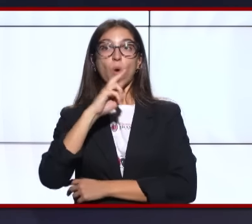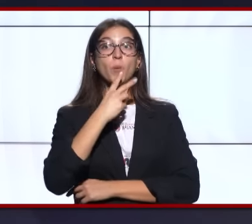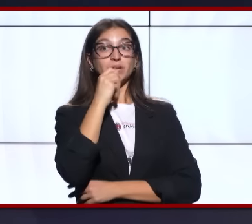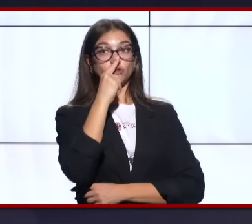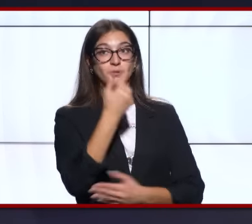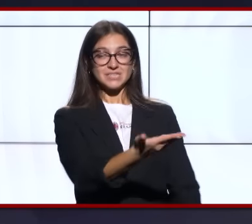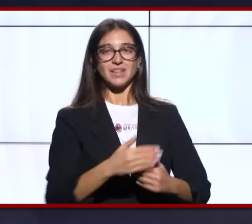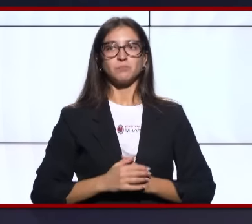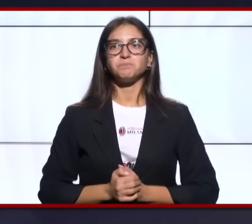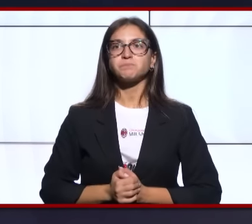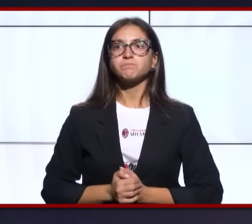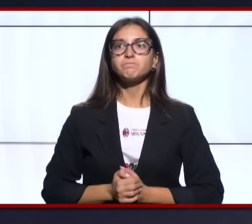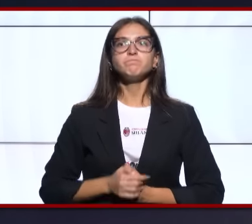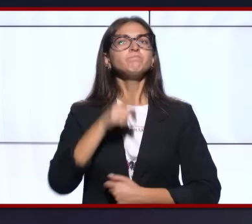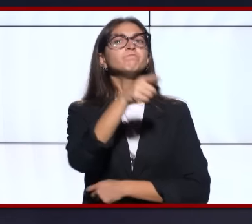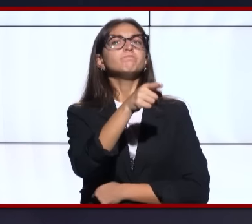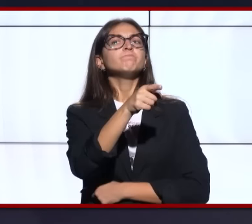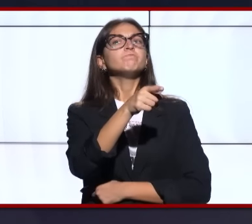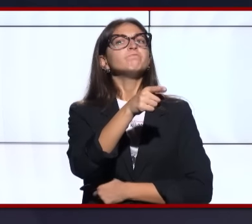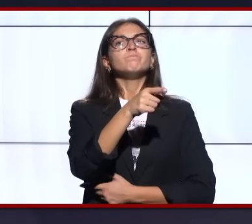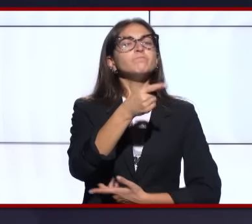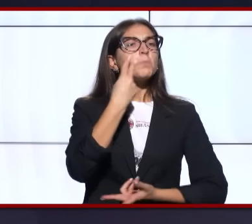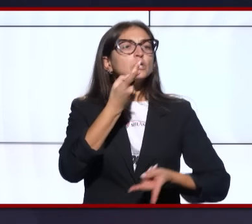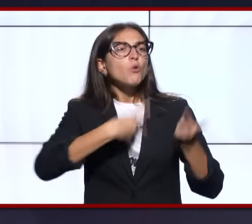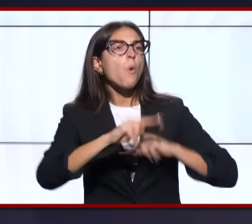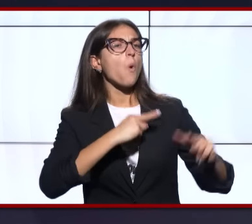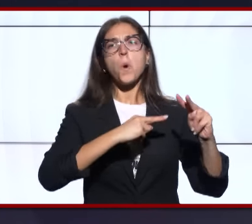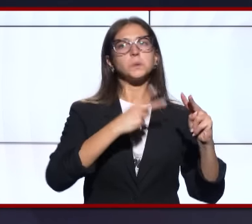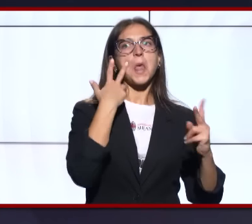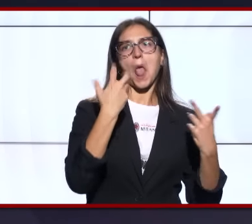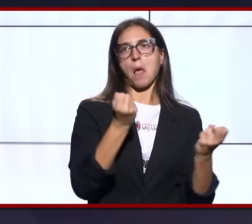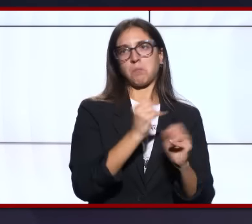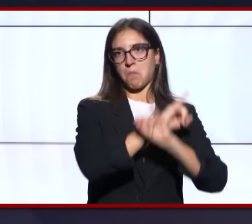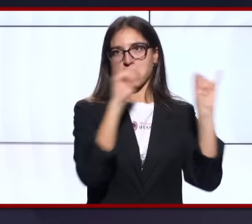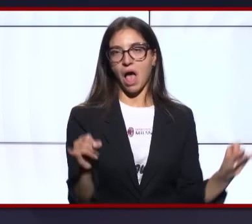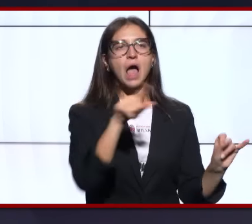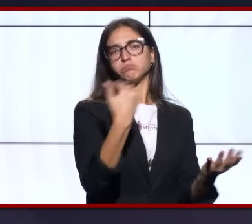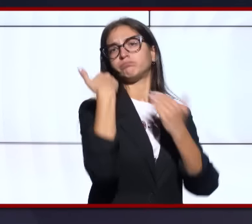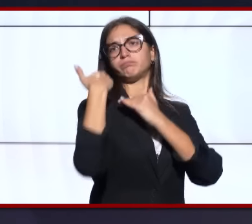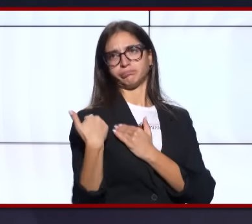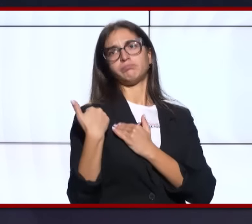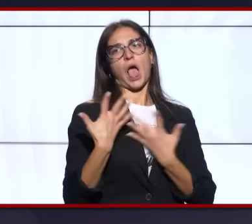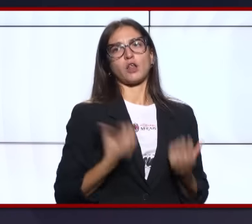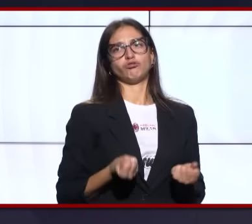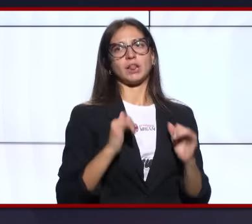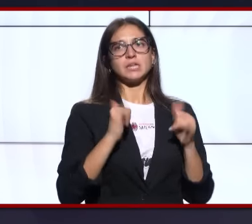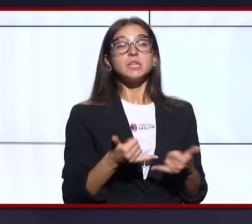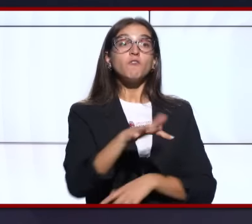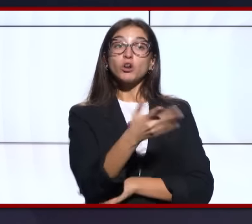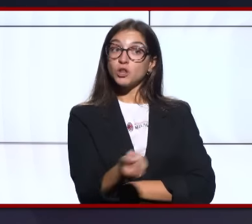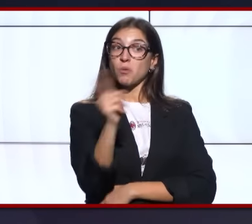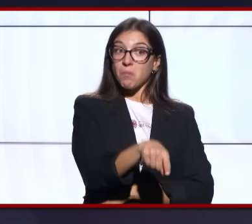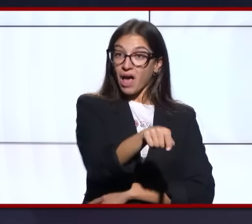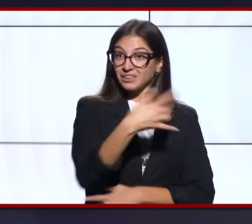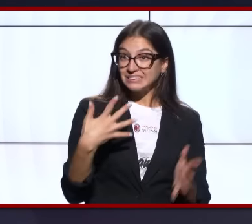Ehm lei non ha mai cercato alibi si prende sempre le sue responsabilità però inevitabilmente domani è forse il suo momento